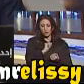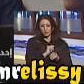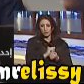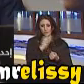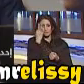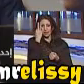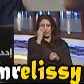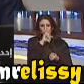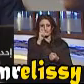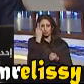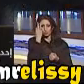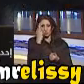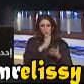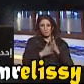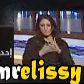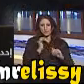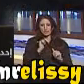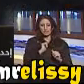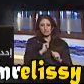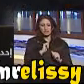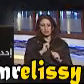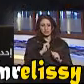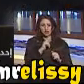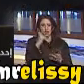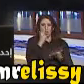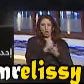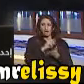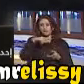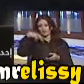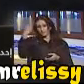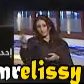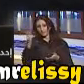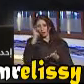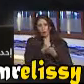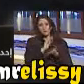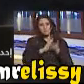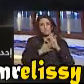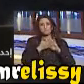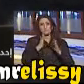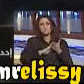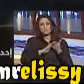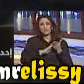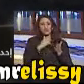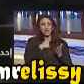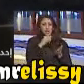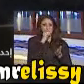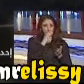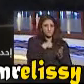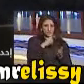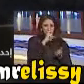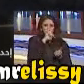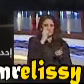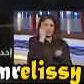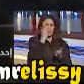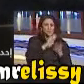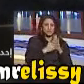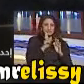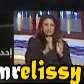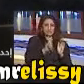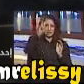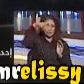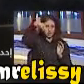قبضونا 3 شهور بس، في ناس تانية ما قبضتش خالص، في مدام التانية ما قبضتش خالص. احنا قبضنا 3 شهور، شهر